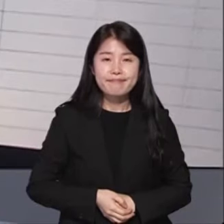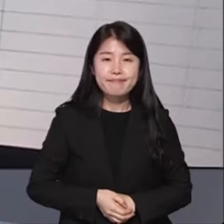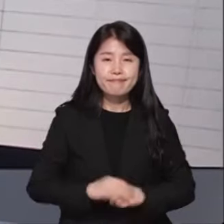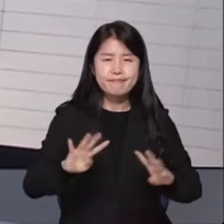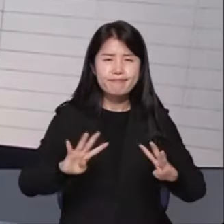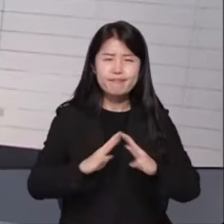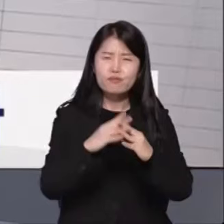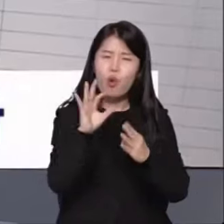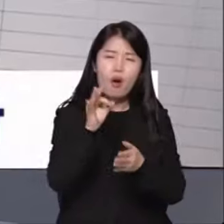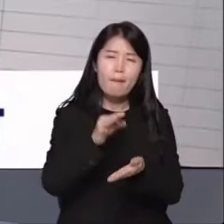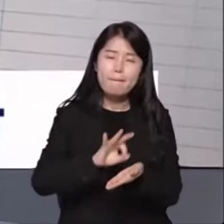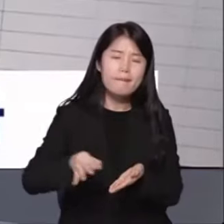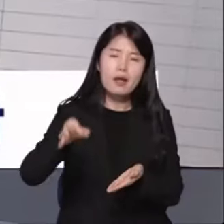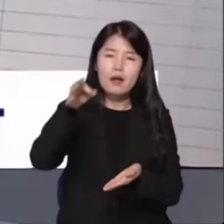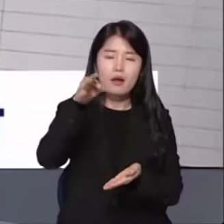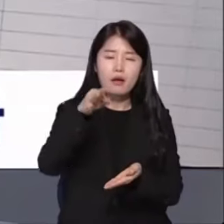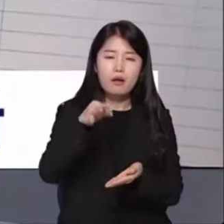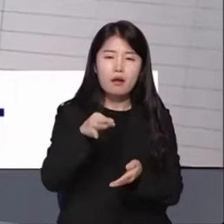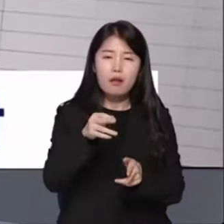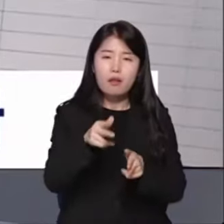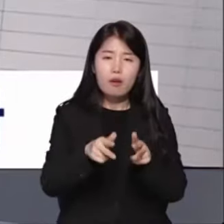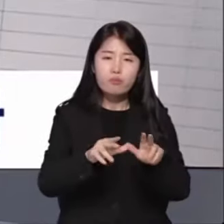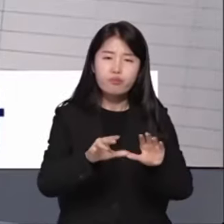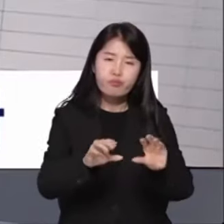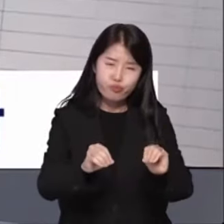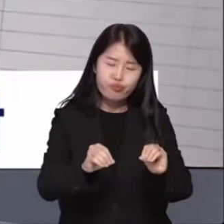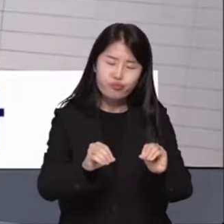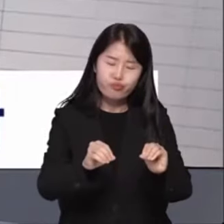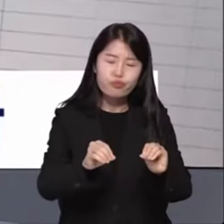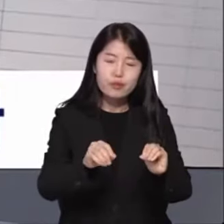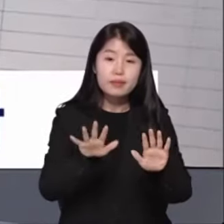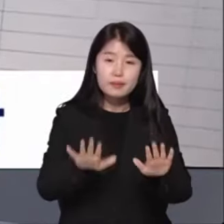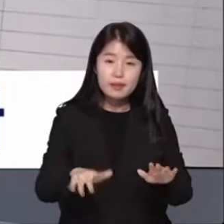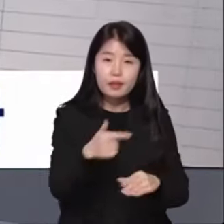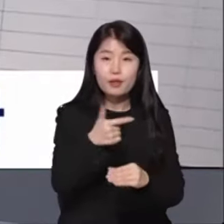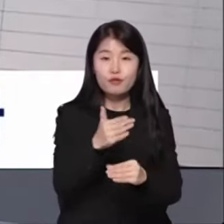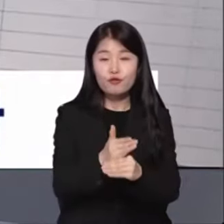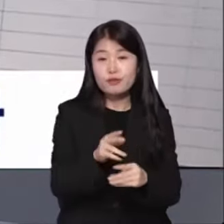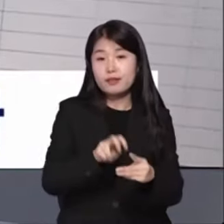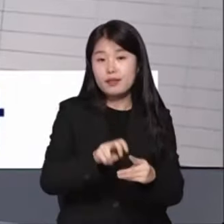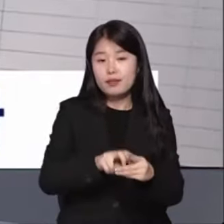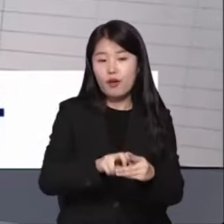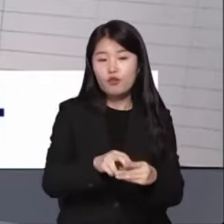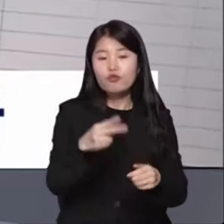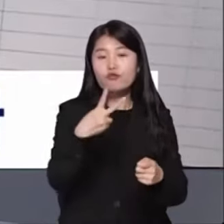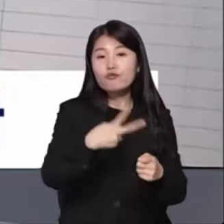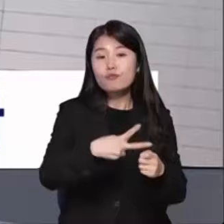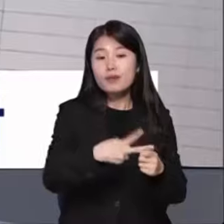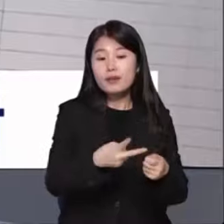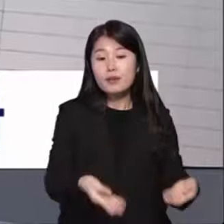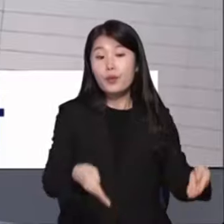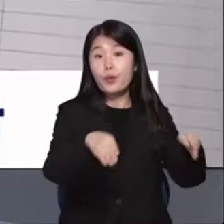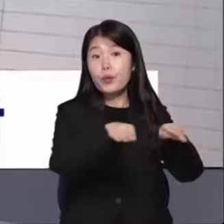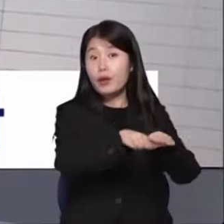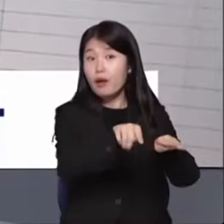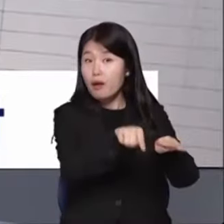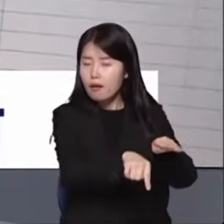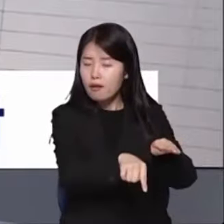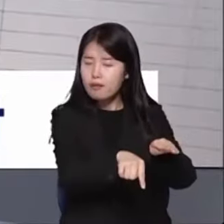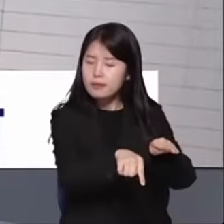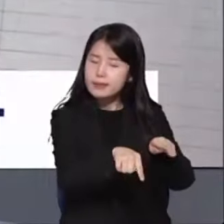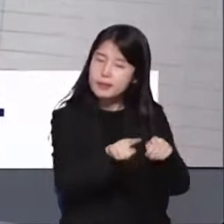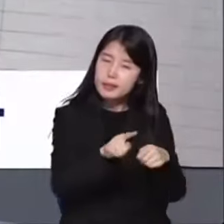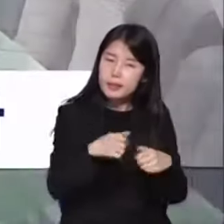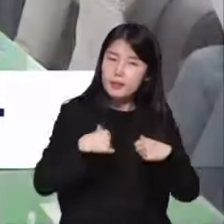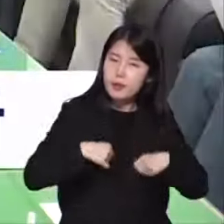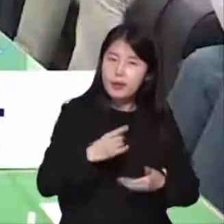공사비 상승으로 사업의 차질이 불가피한 광주 김대중 컨벤션센터 제2전 시장 건립이 재검토될 가능성이